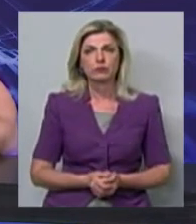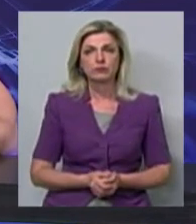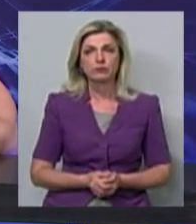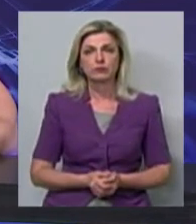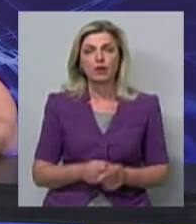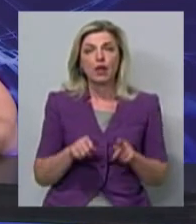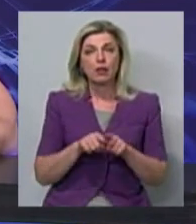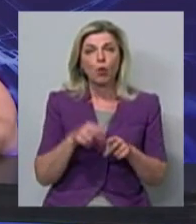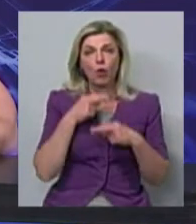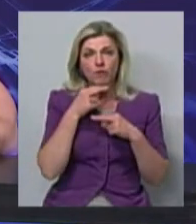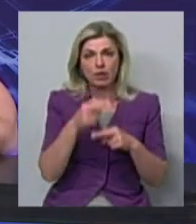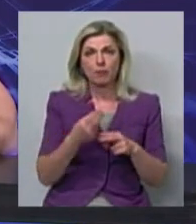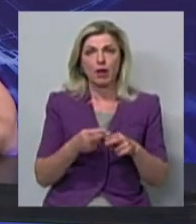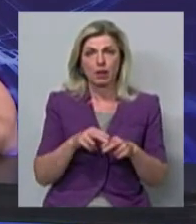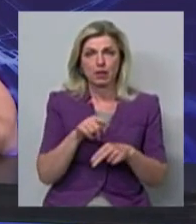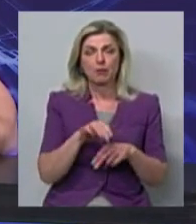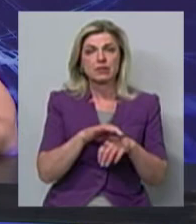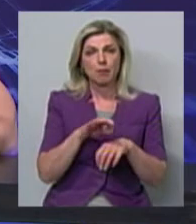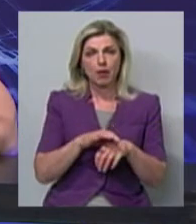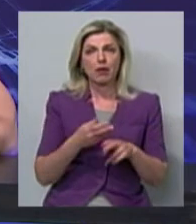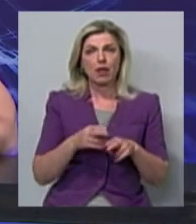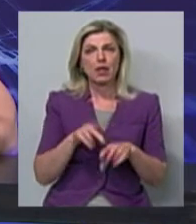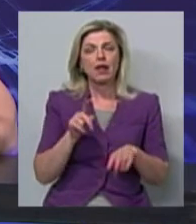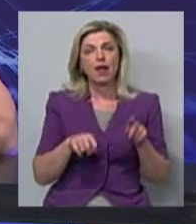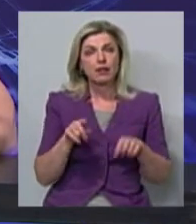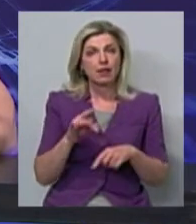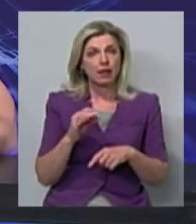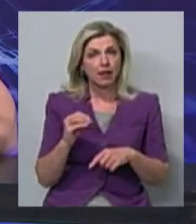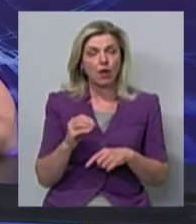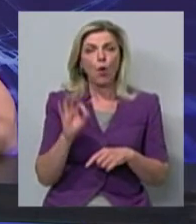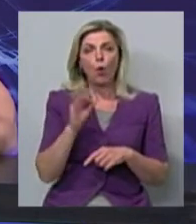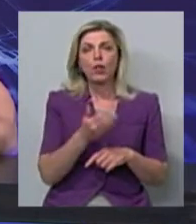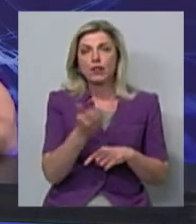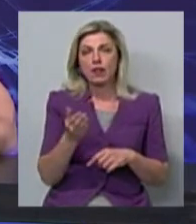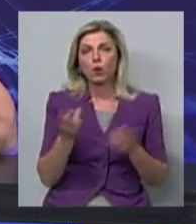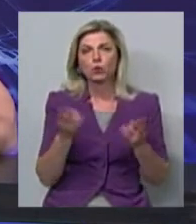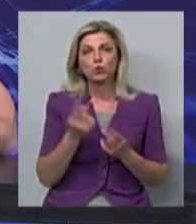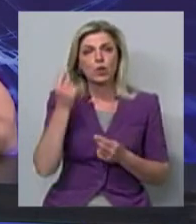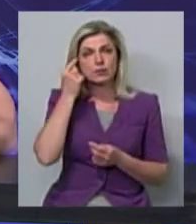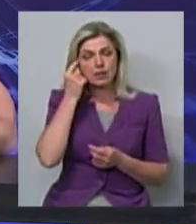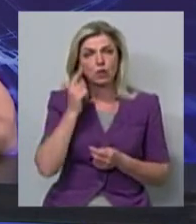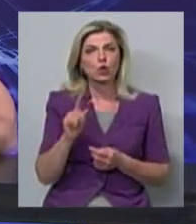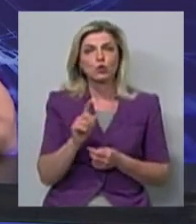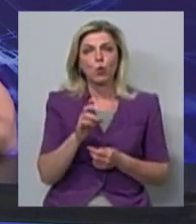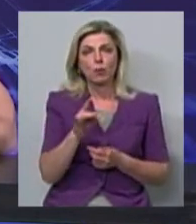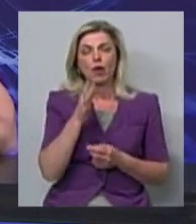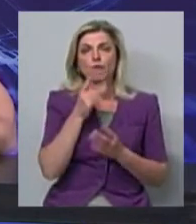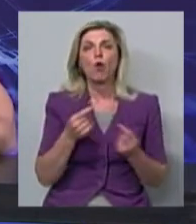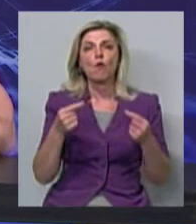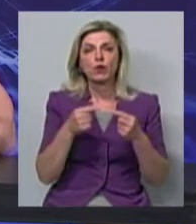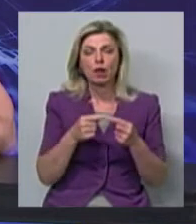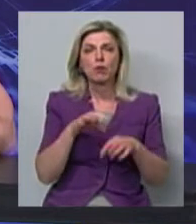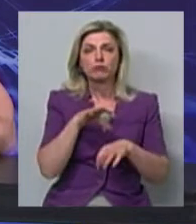такое внимание уделяется этим заболеваниям? Они редкие, о них нужно знать для того, чтобы своевременно диагностировать